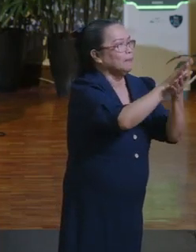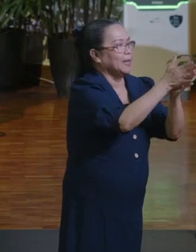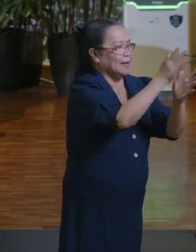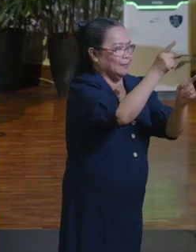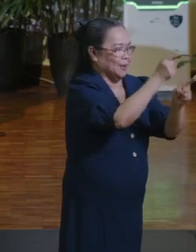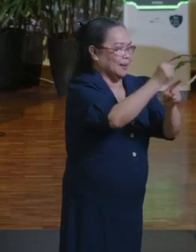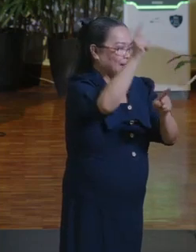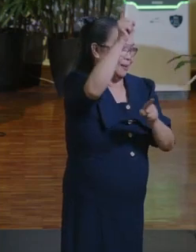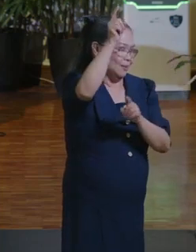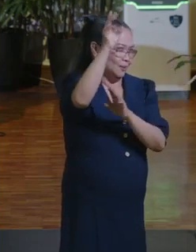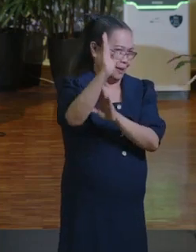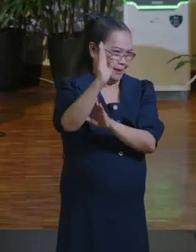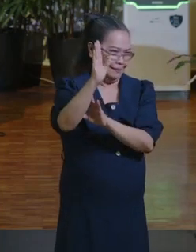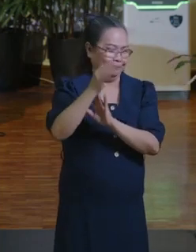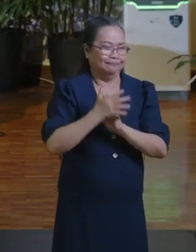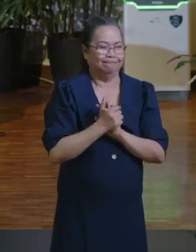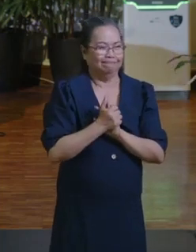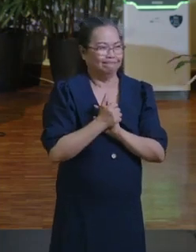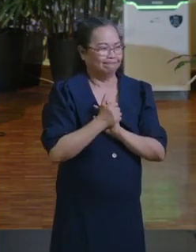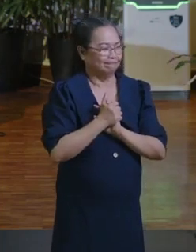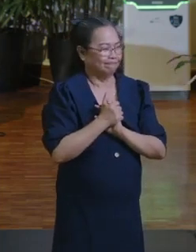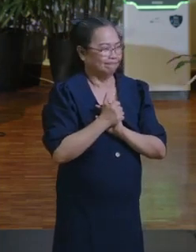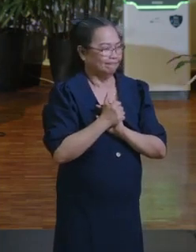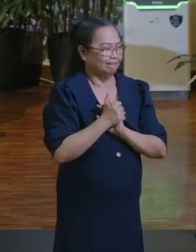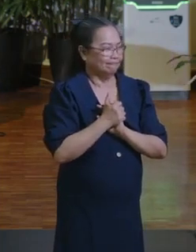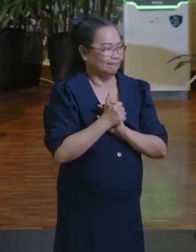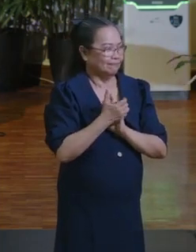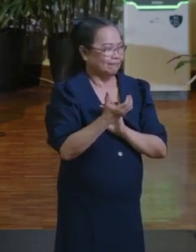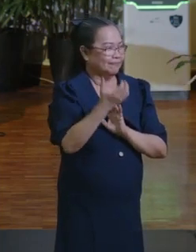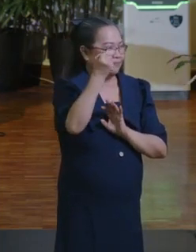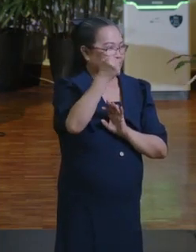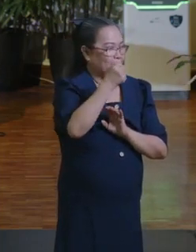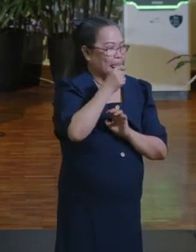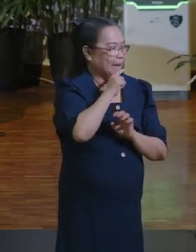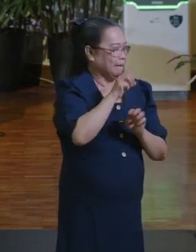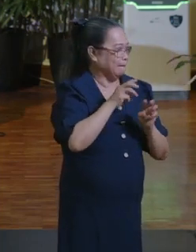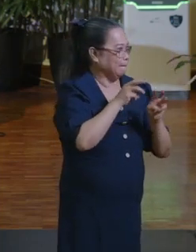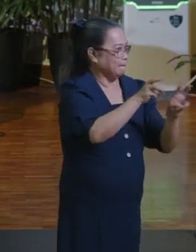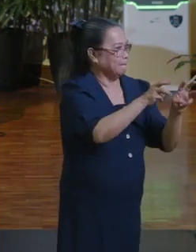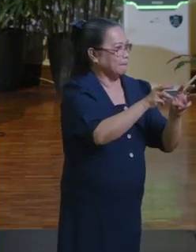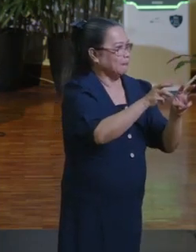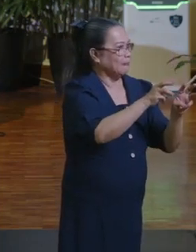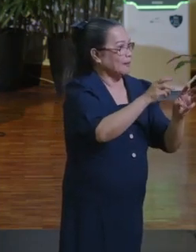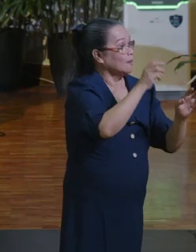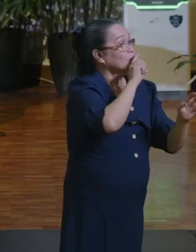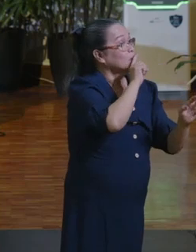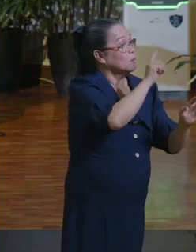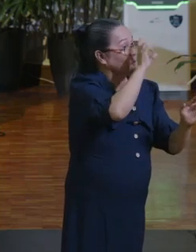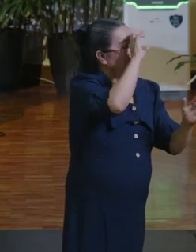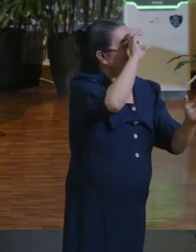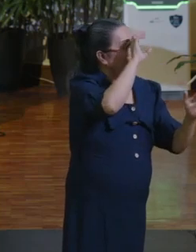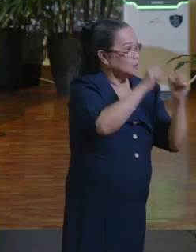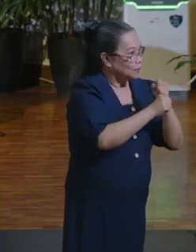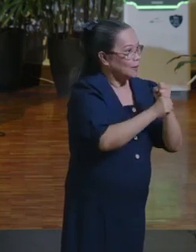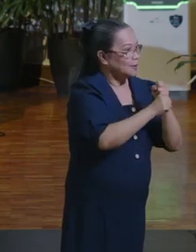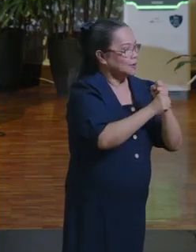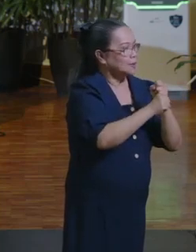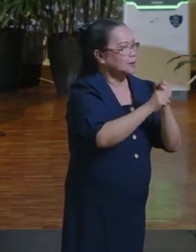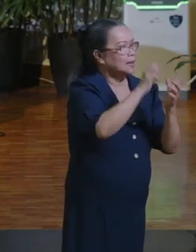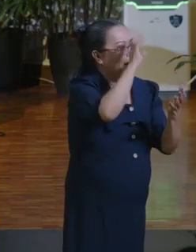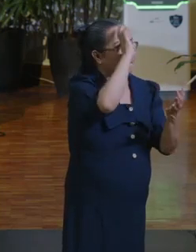sa kanyang harapan. Sa pamamagitan lamang ng pananampalataya kay Jesus